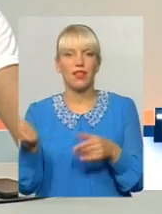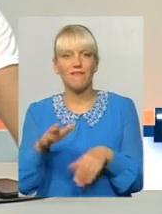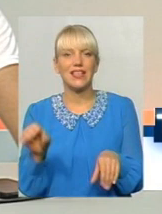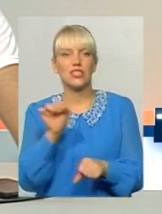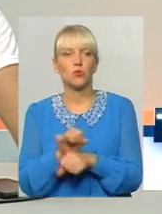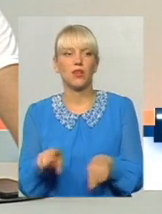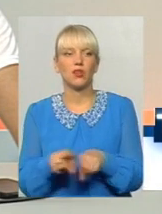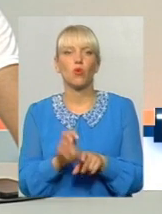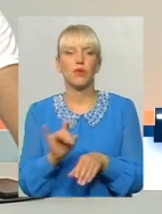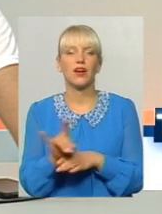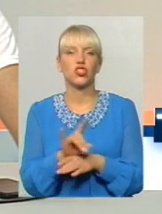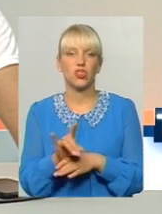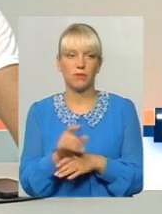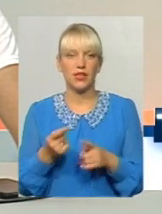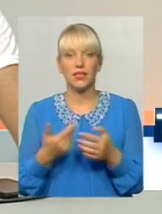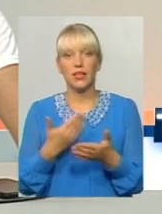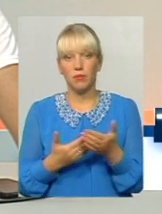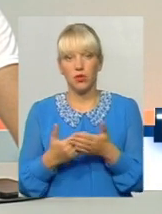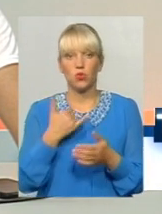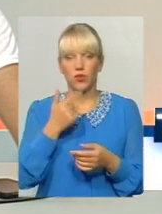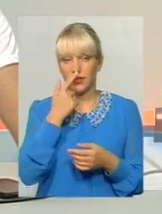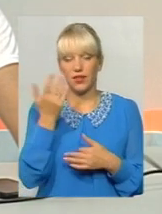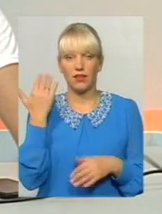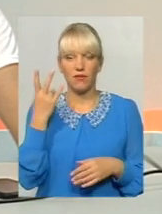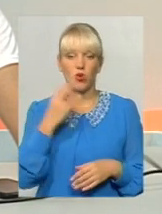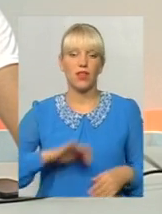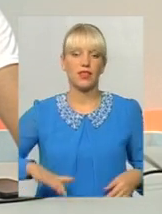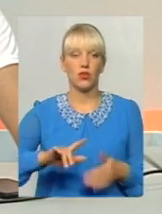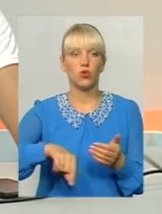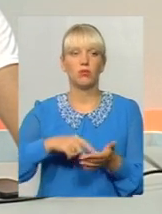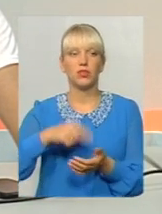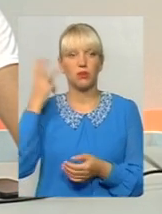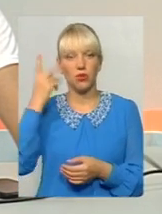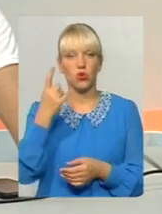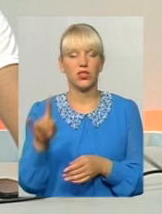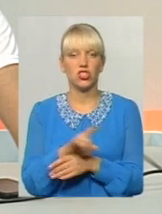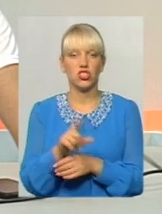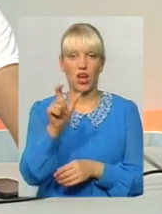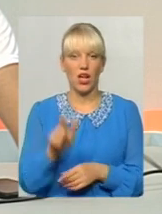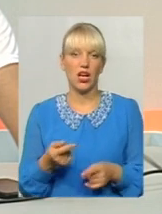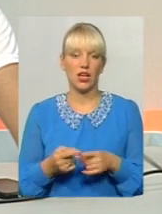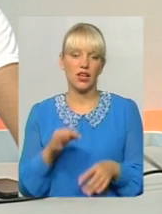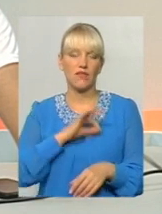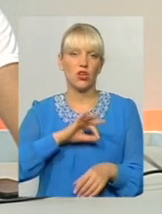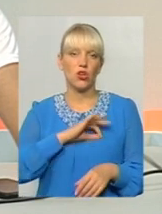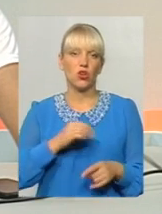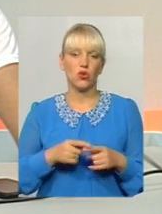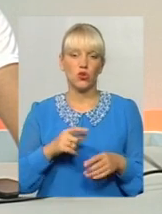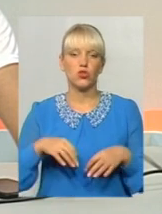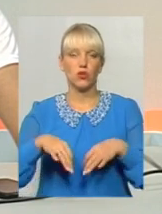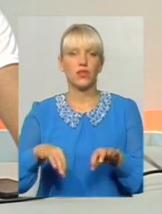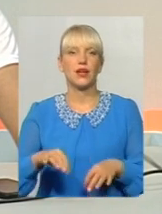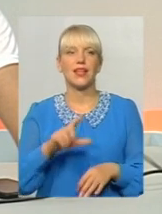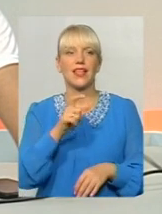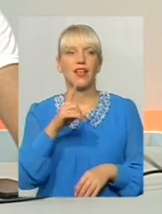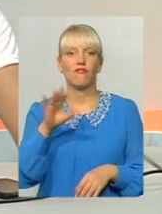як шахрайство, до прикладу. От не так давно в нас на території міста Хмельницького один із шахраїв використовував транспортний засіб на євро-номерах для здійснення